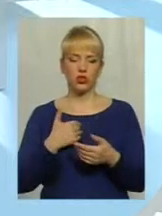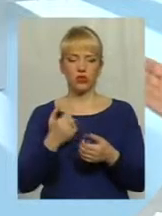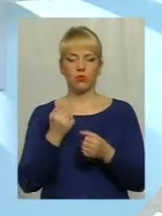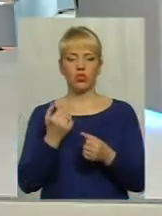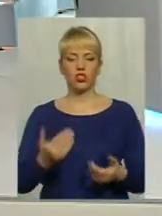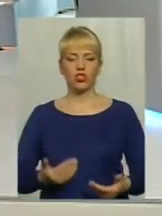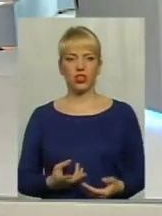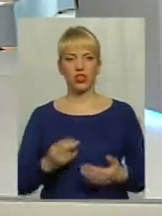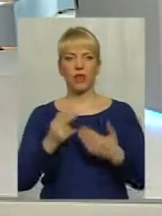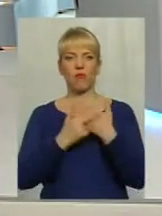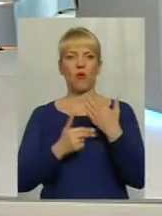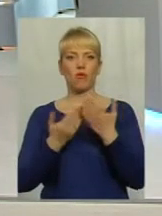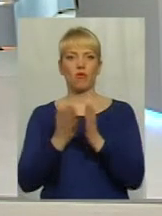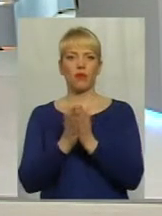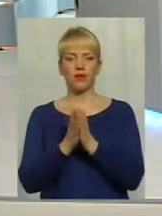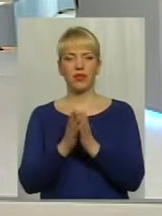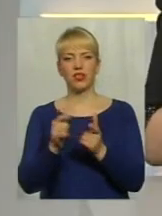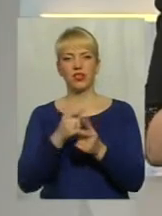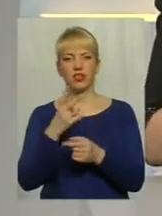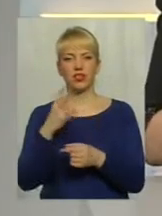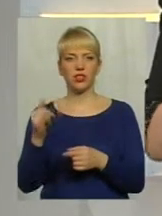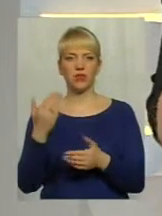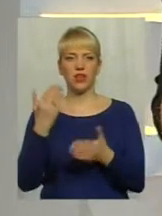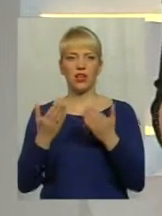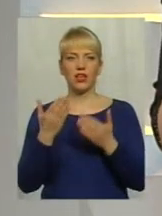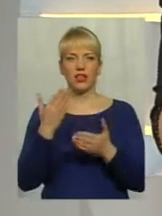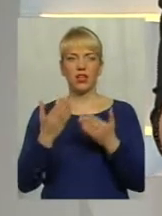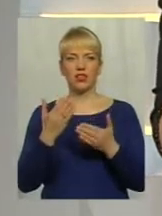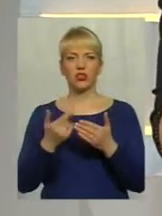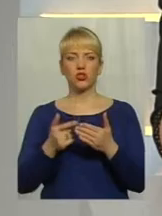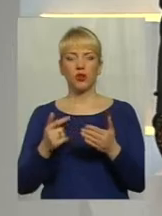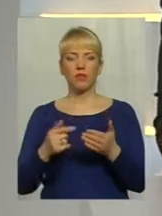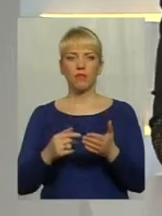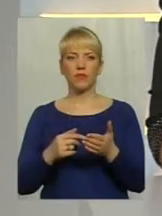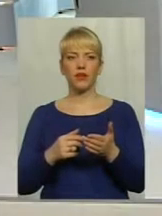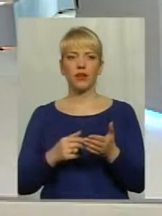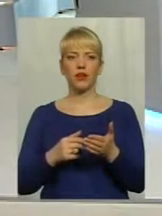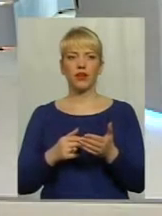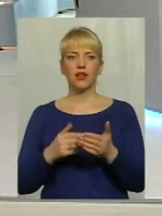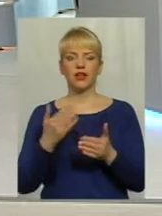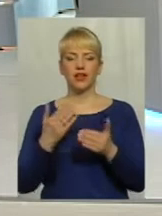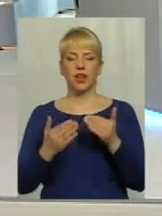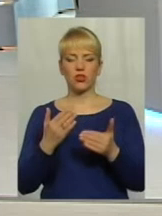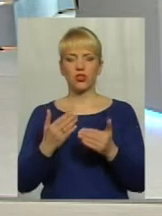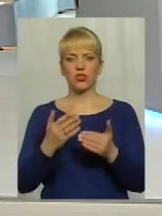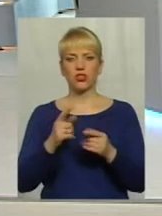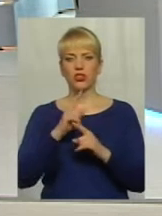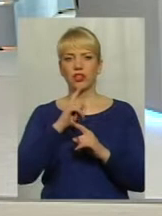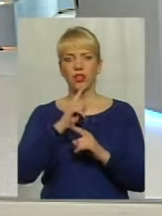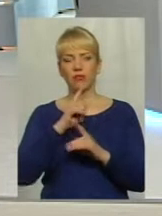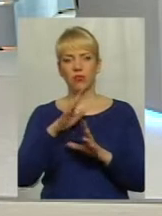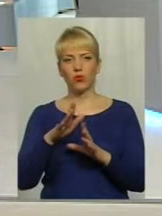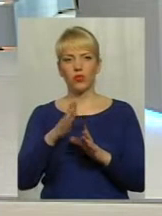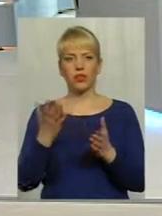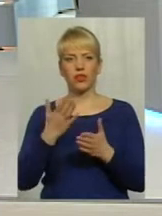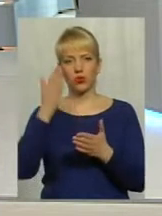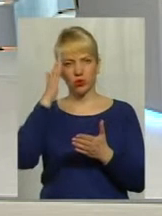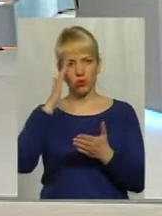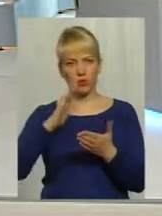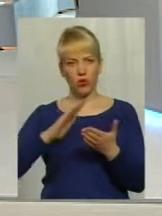Саме про це хотілося поговорити. Якщо від людини піднятися трошки вище, чи не буде на якихось міжполітичних